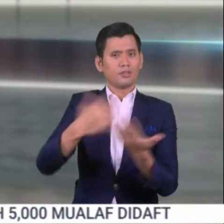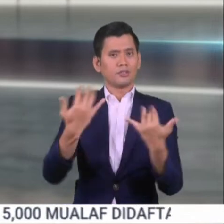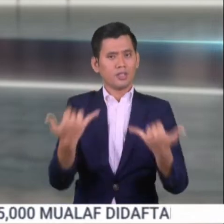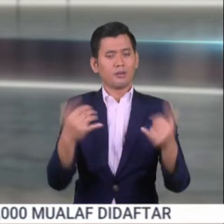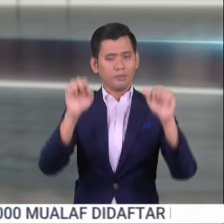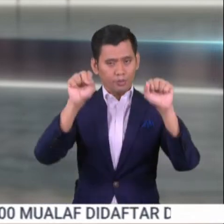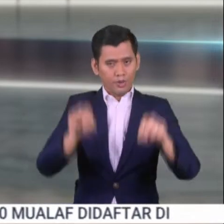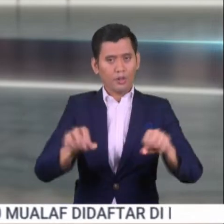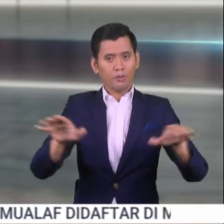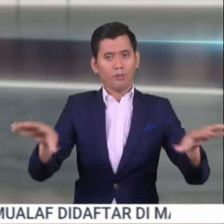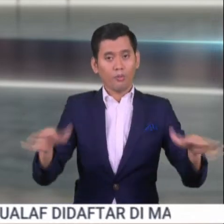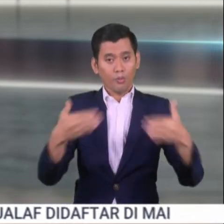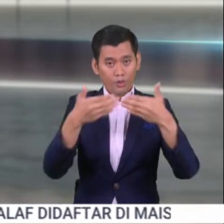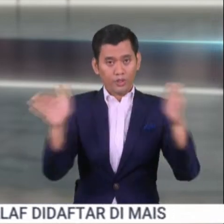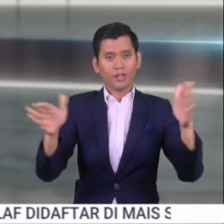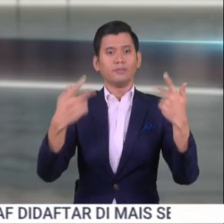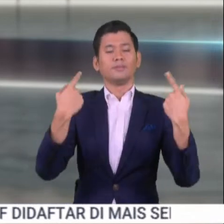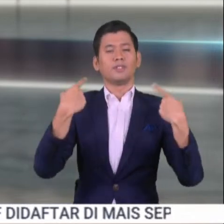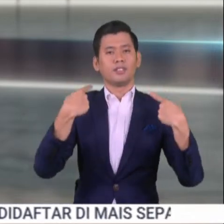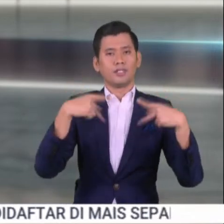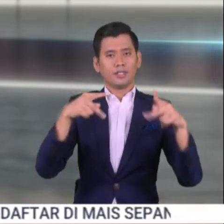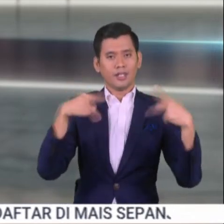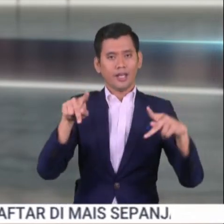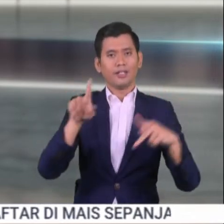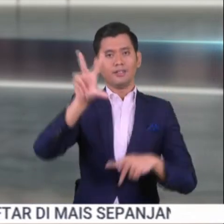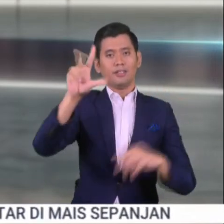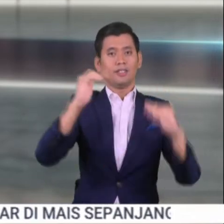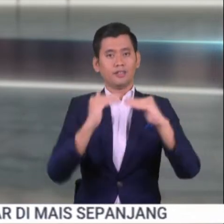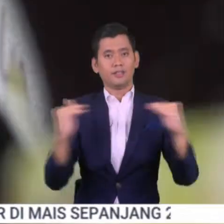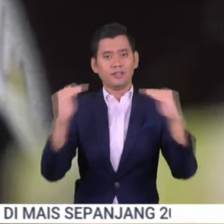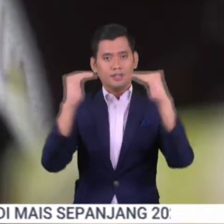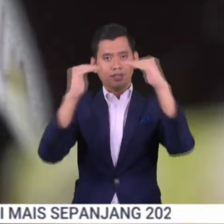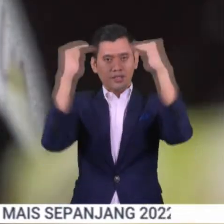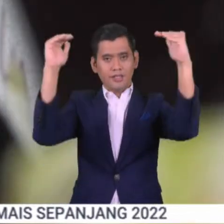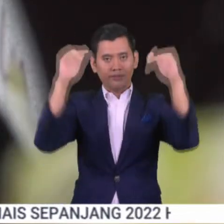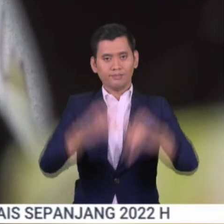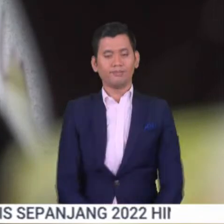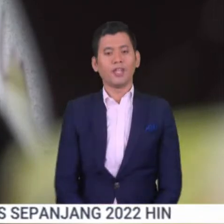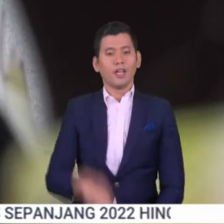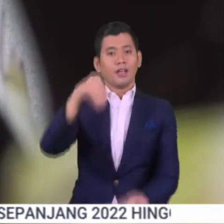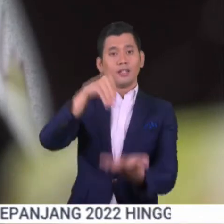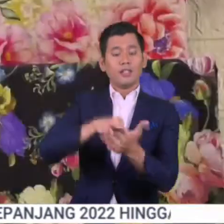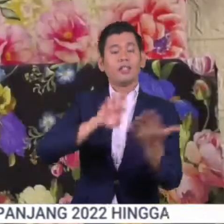kedai 3 tingkat di Rawang. Laporan Samsia Samsi.